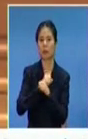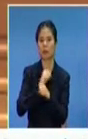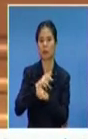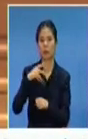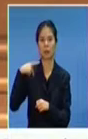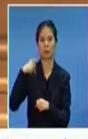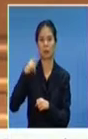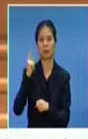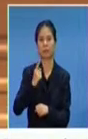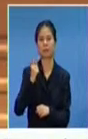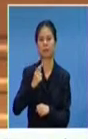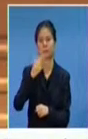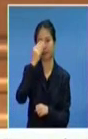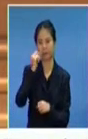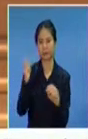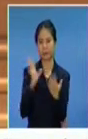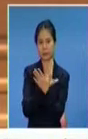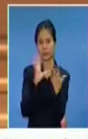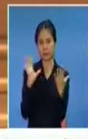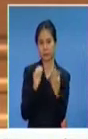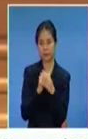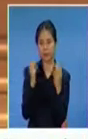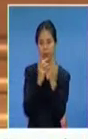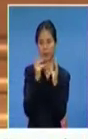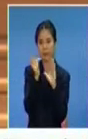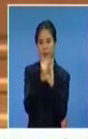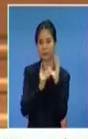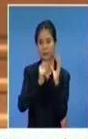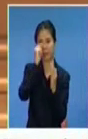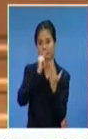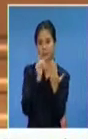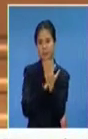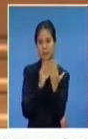เพราะวัฒนธรรมประชาธิปไตยในหลายปีที่ผ่านมาบ้านเราเนี่ย